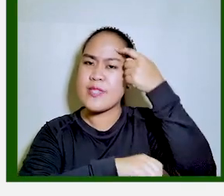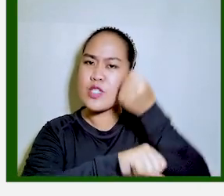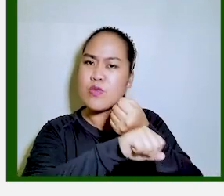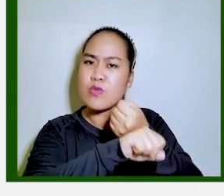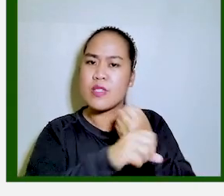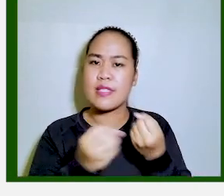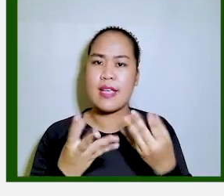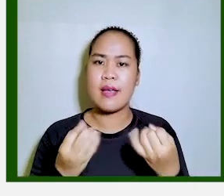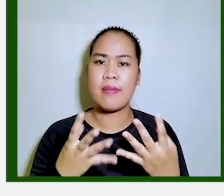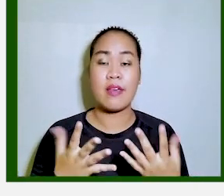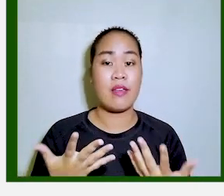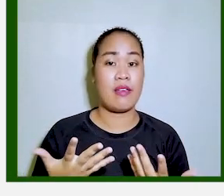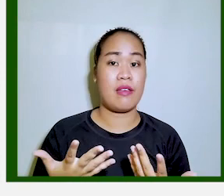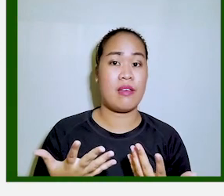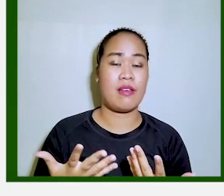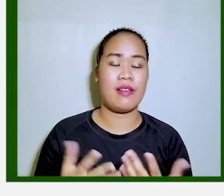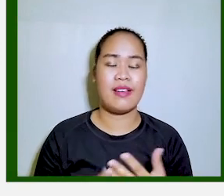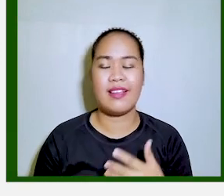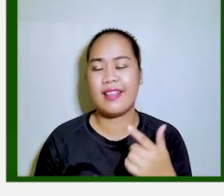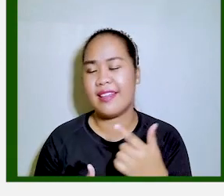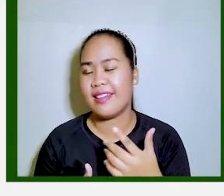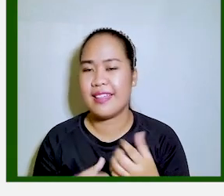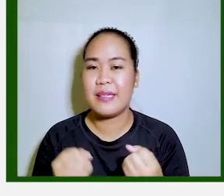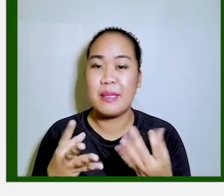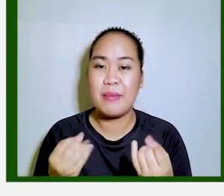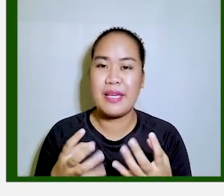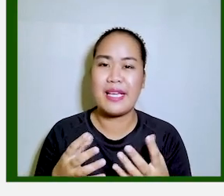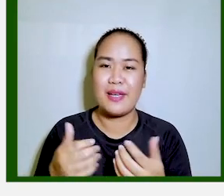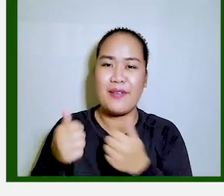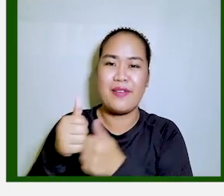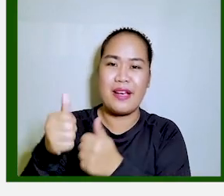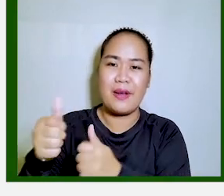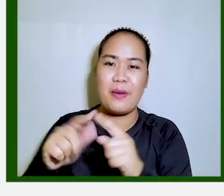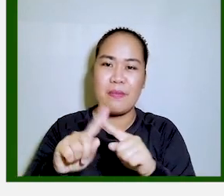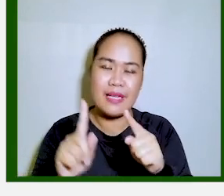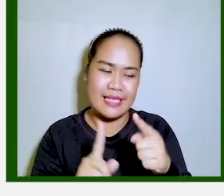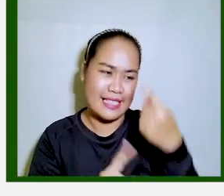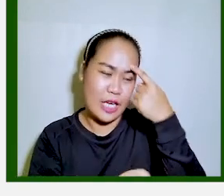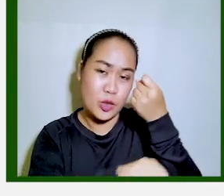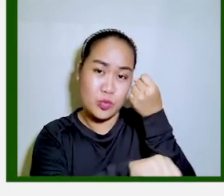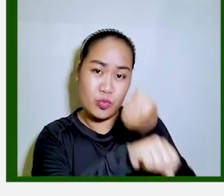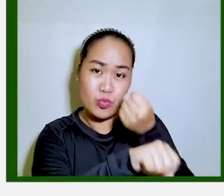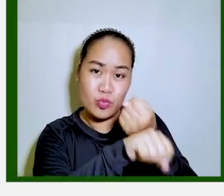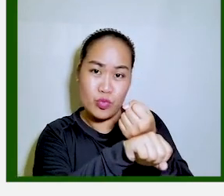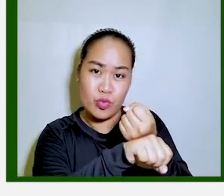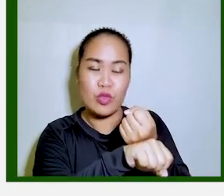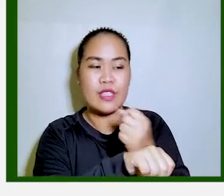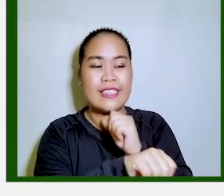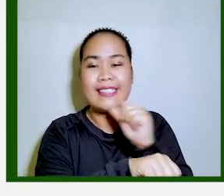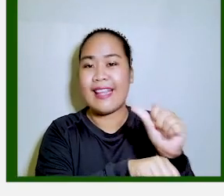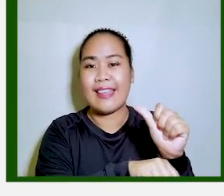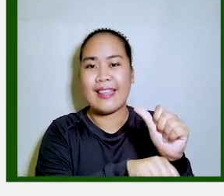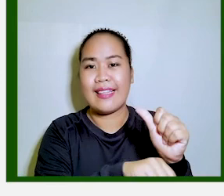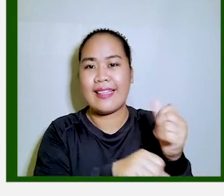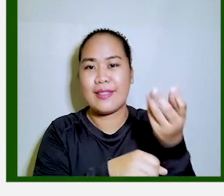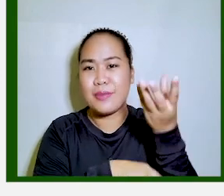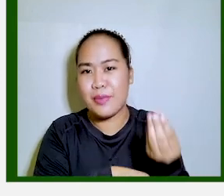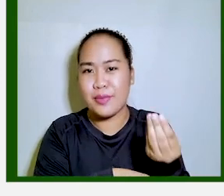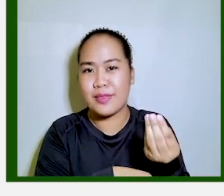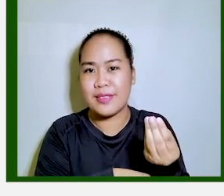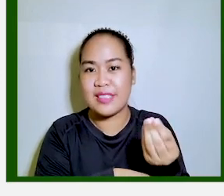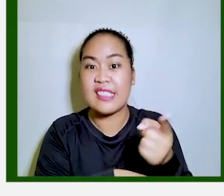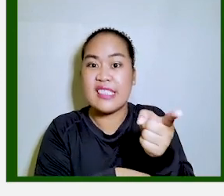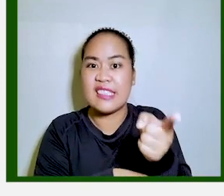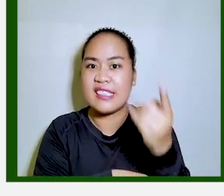Ay, hindi, mas marami pa lang sumusunod, no? Pero yung mga matitigas ang ulo, hindi talaga mawawala yan eh, 'di ba? Sila pa galit, 'di